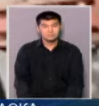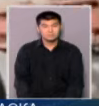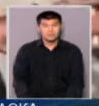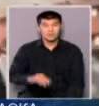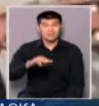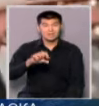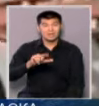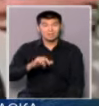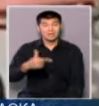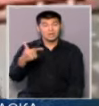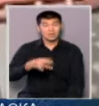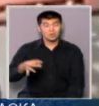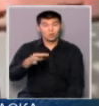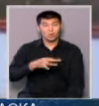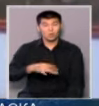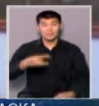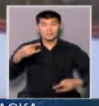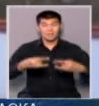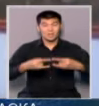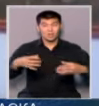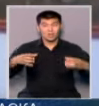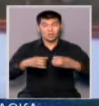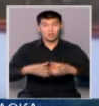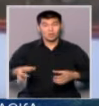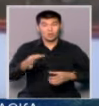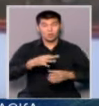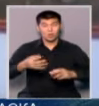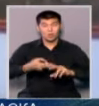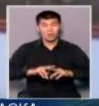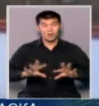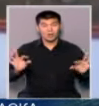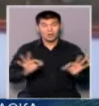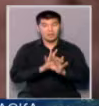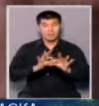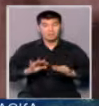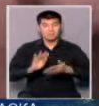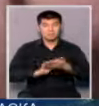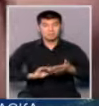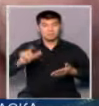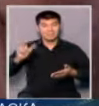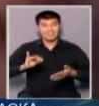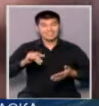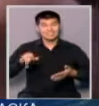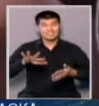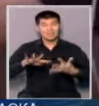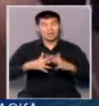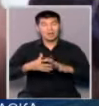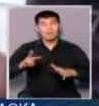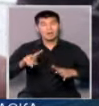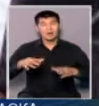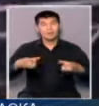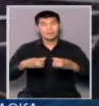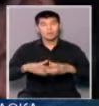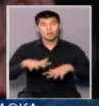Табылды Досымов Атырау облыстық телерадио комитетте, облыстық филармонияда редактор, Индер ауданындағы Махамбет